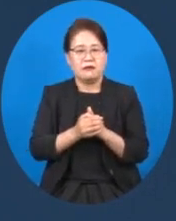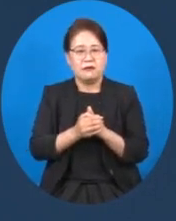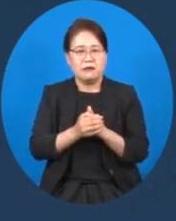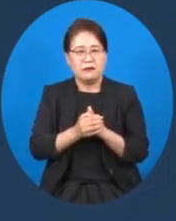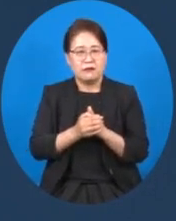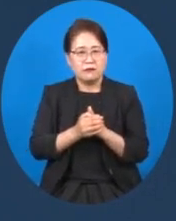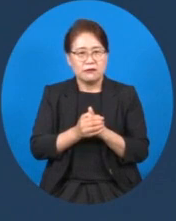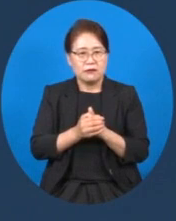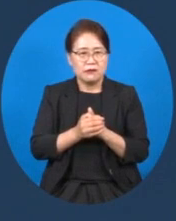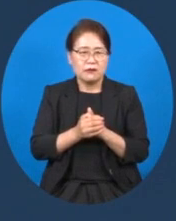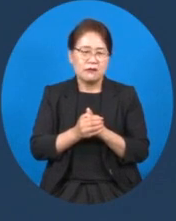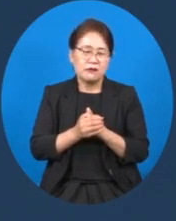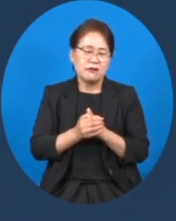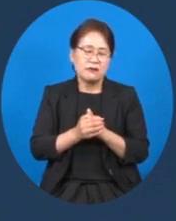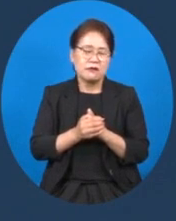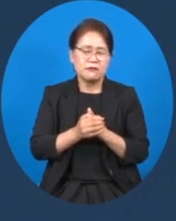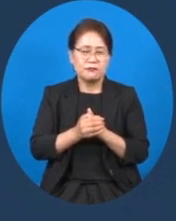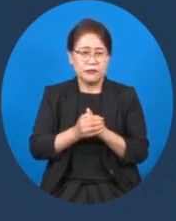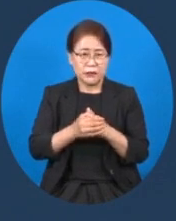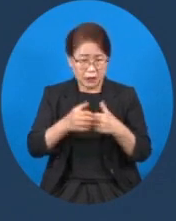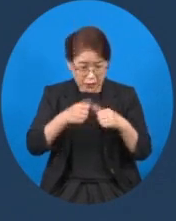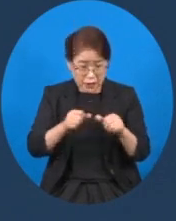엔트로피의 법칙을 깨뜨리려면